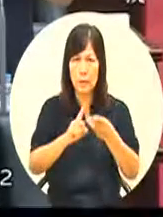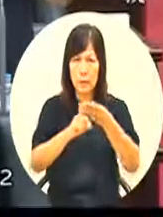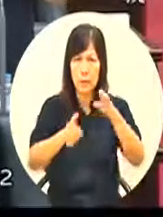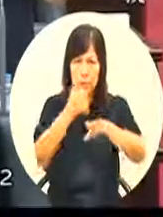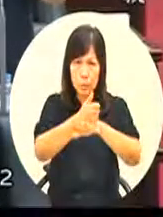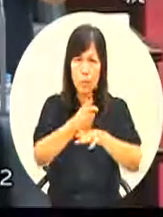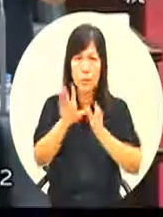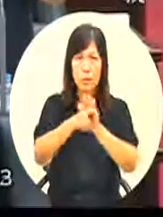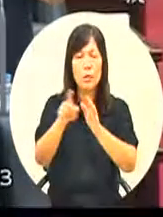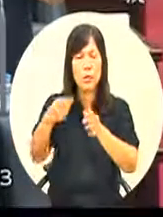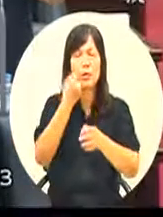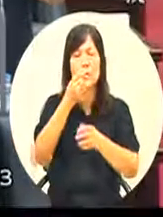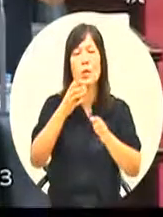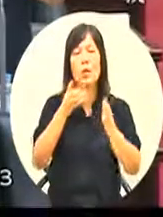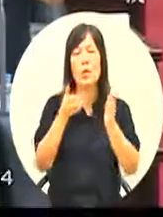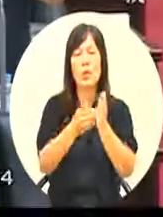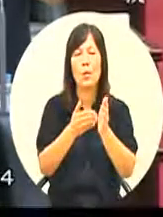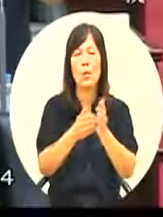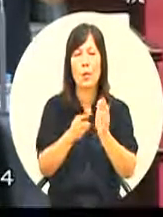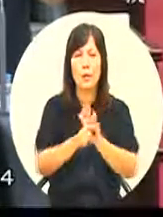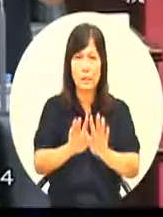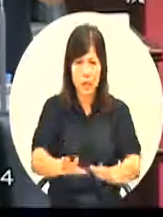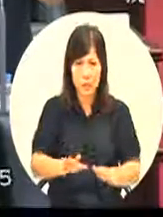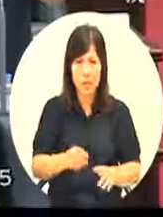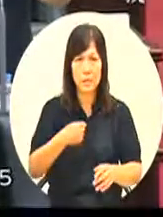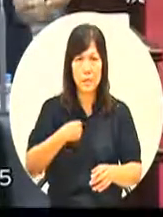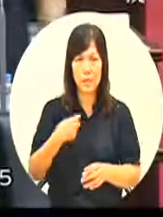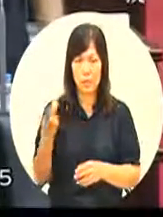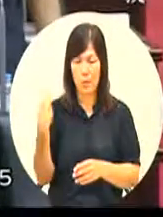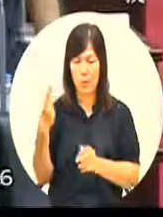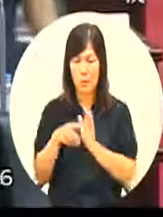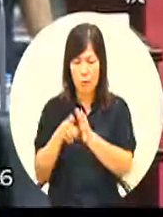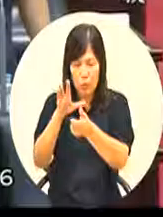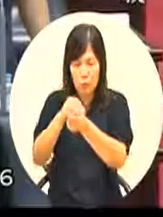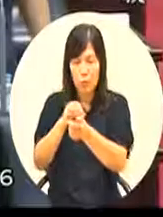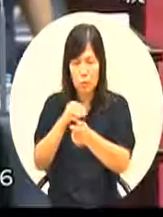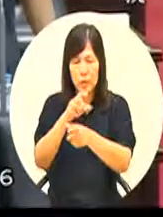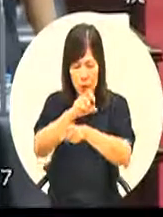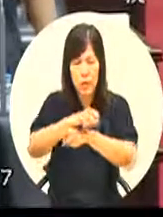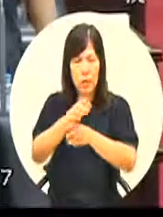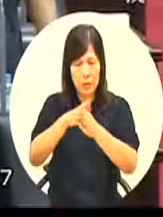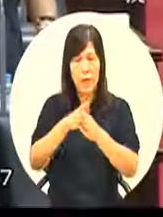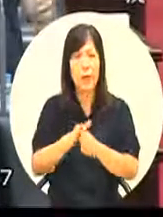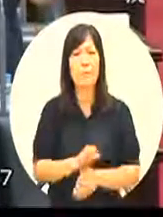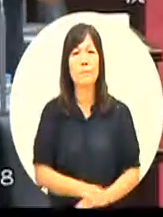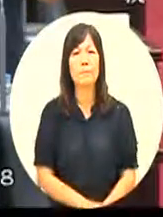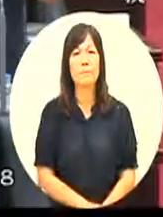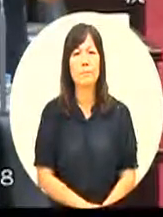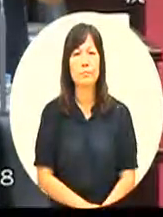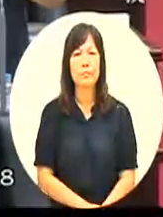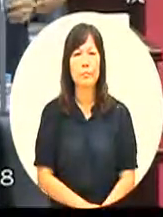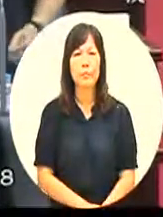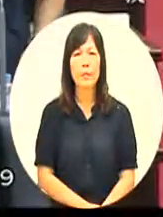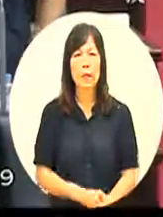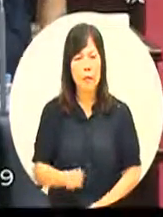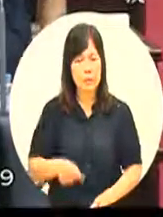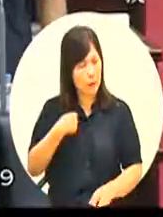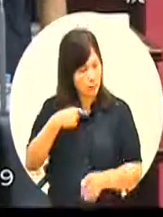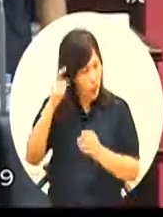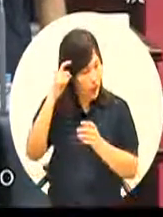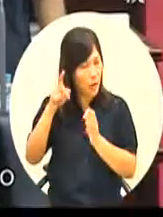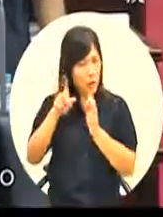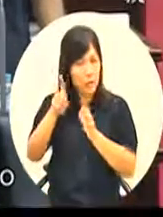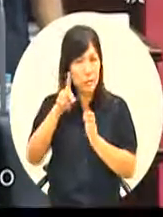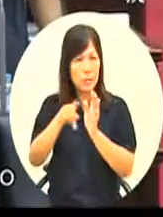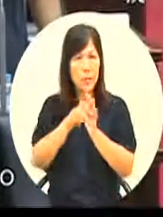可能已经走过这一段了，但是这一段现在是我们正在学习的课程。那所以我们想要用我们这些走